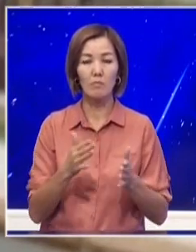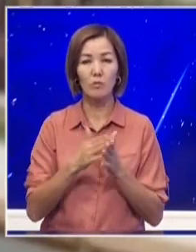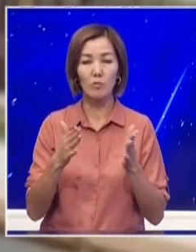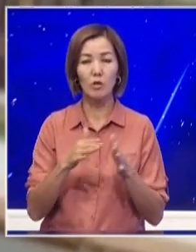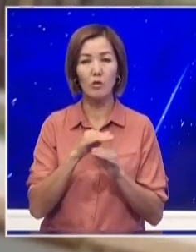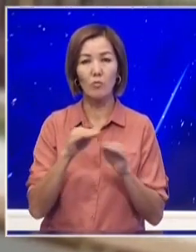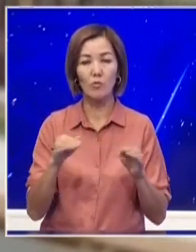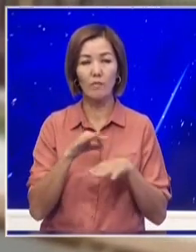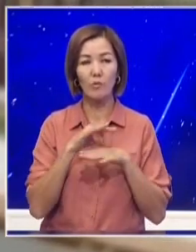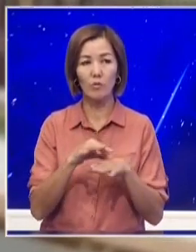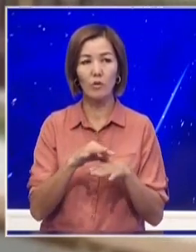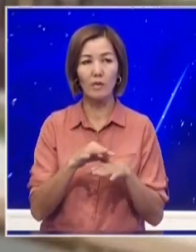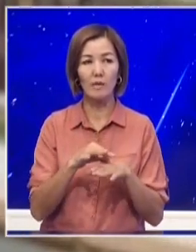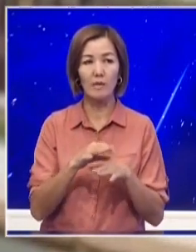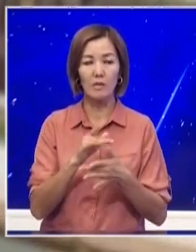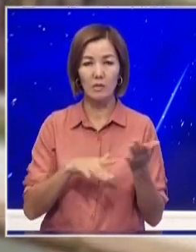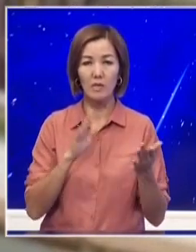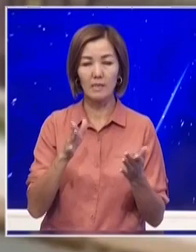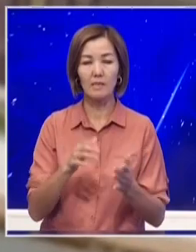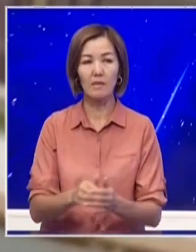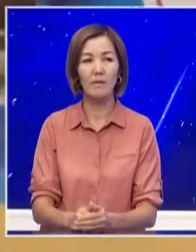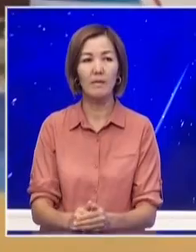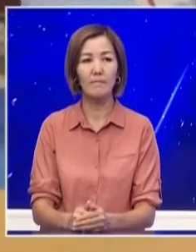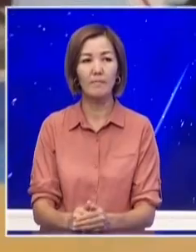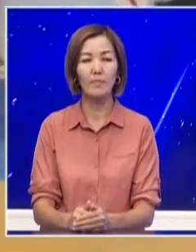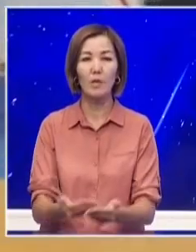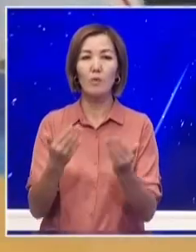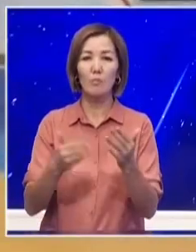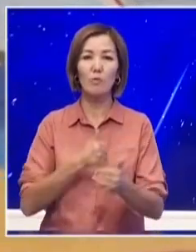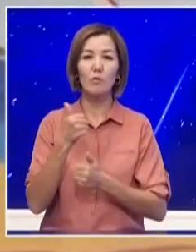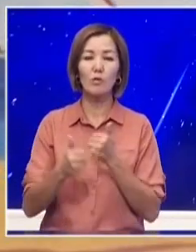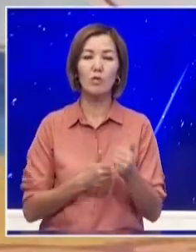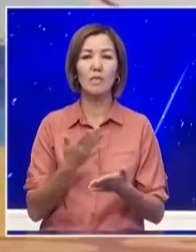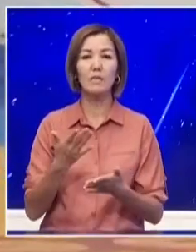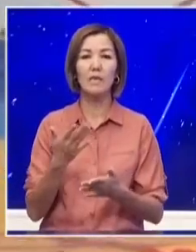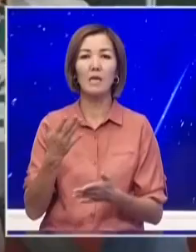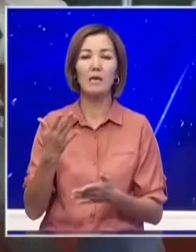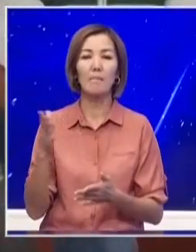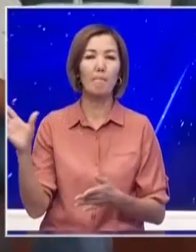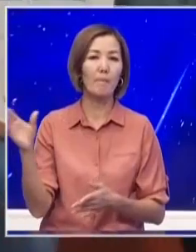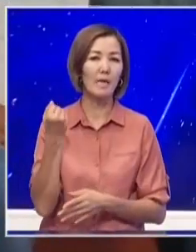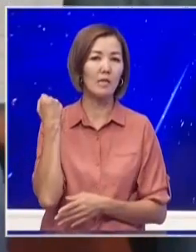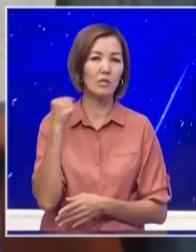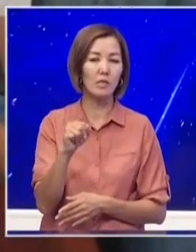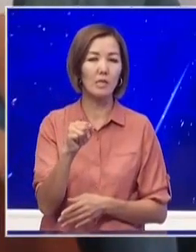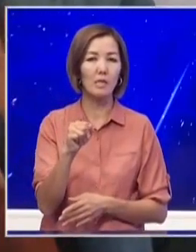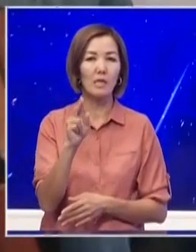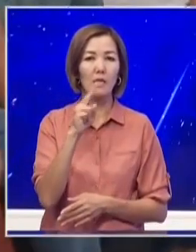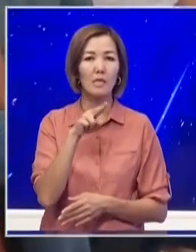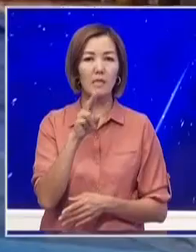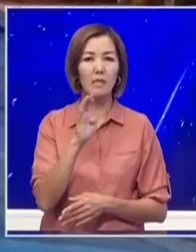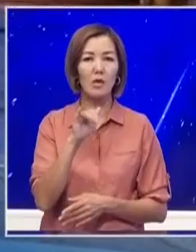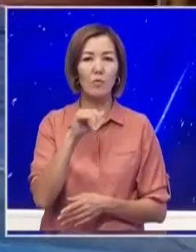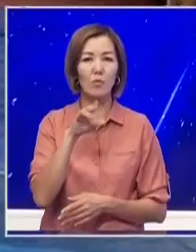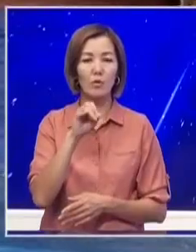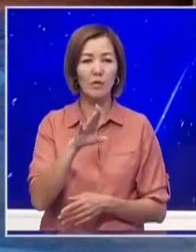деңгейде жалғасын табады деп сенемін. Бүгінгі жарыста жамбасы жер ескемеген балуанның бірі Сейіт Ақын Дәуітов. Орта